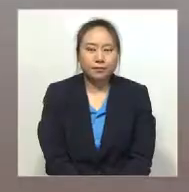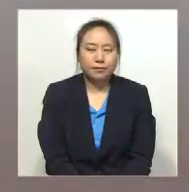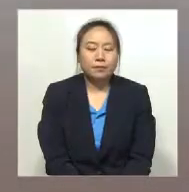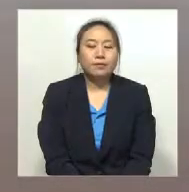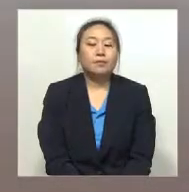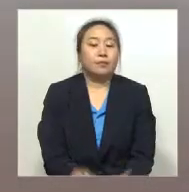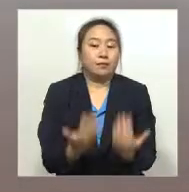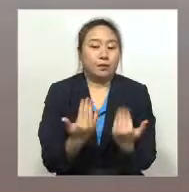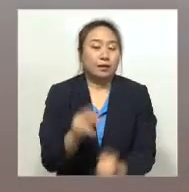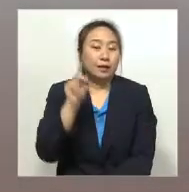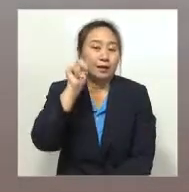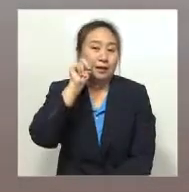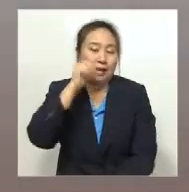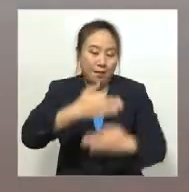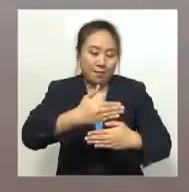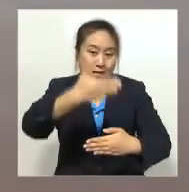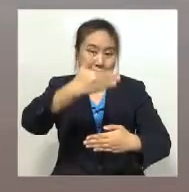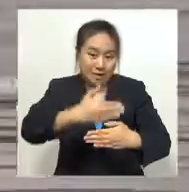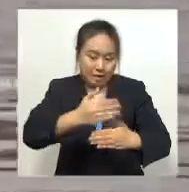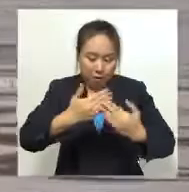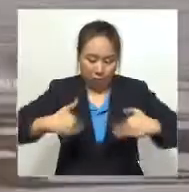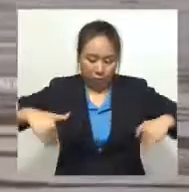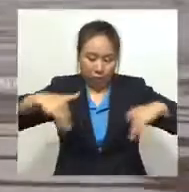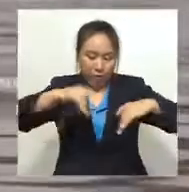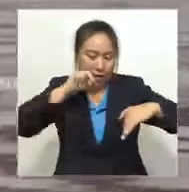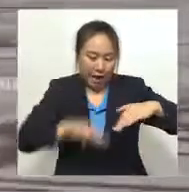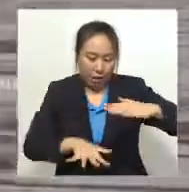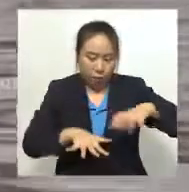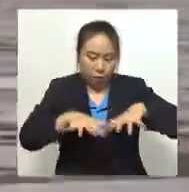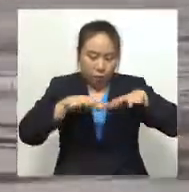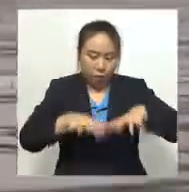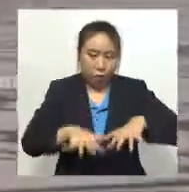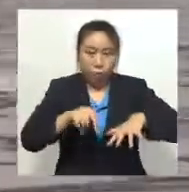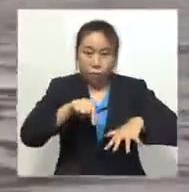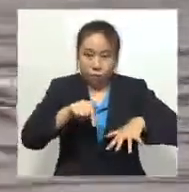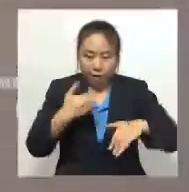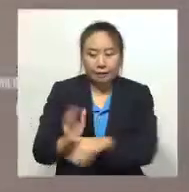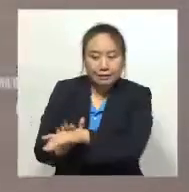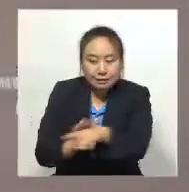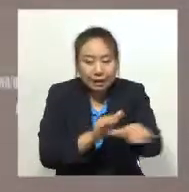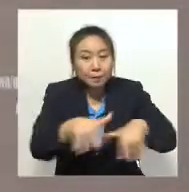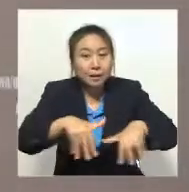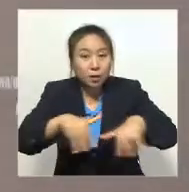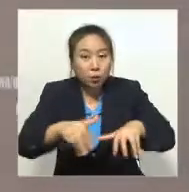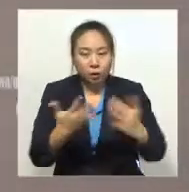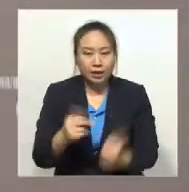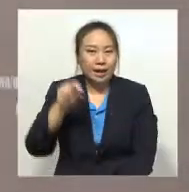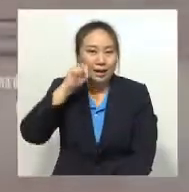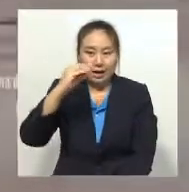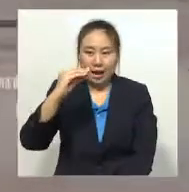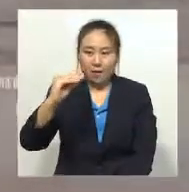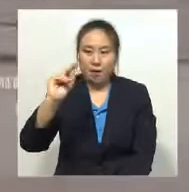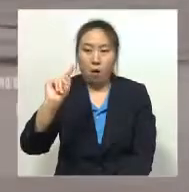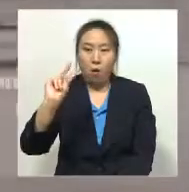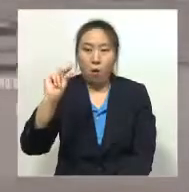นอกจากระดับน้ำในเขื่อนเรื่องของการแจ้งเตือนภัยประชาชนในพื้นที่ต่างๆแล้วนะคะสถานการณ์น้ำในแม่น้ำโขงที่คาดว่า